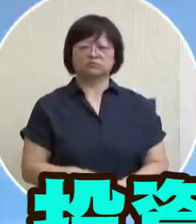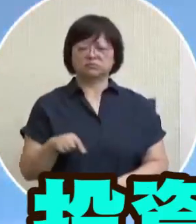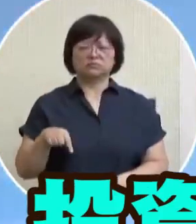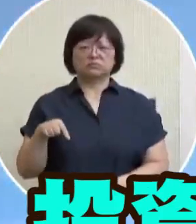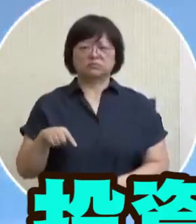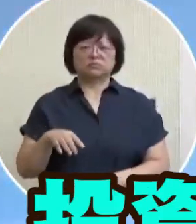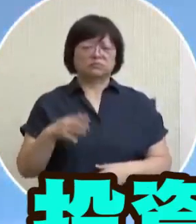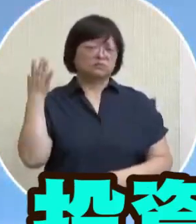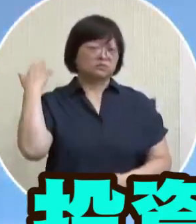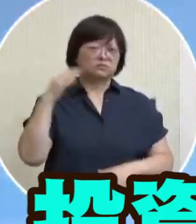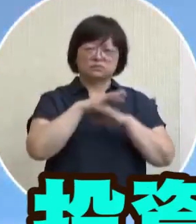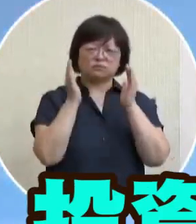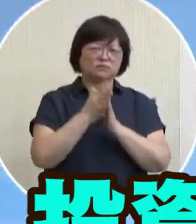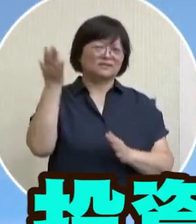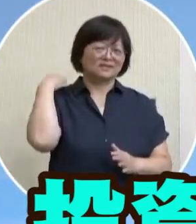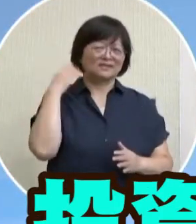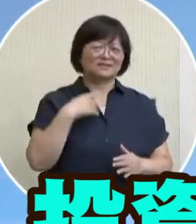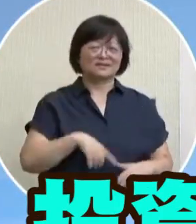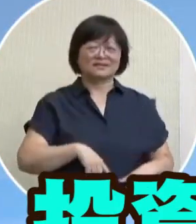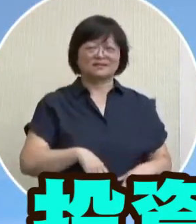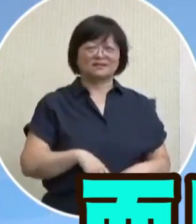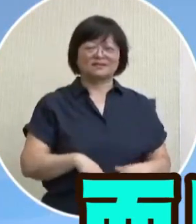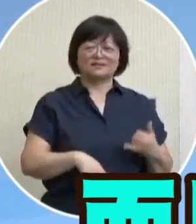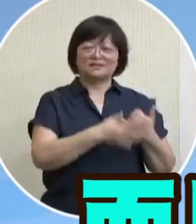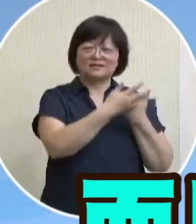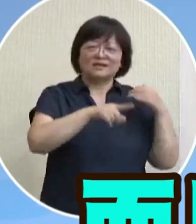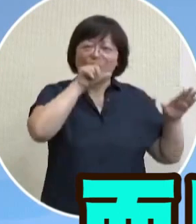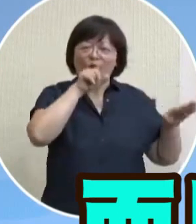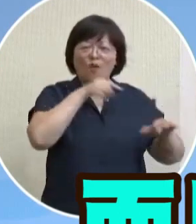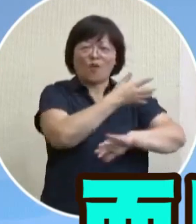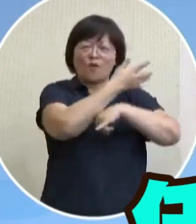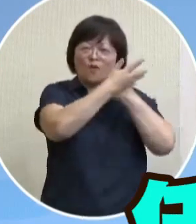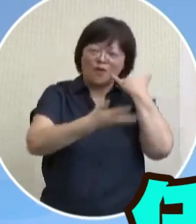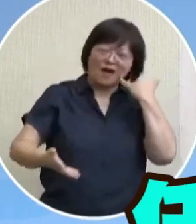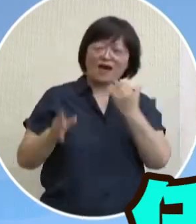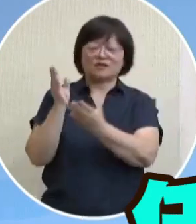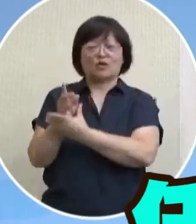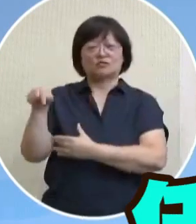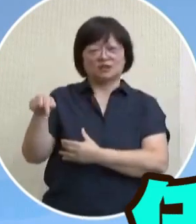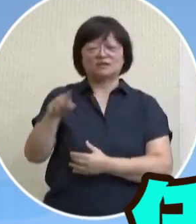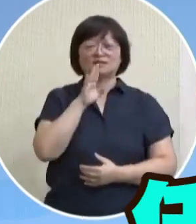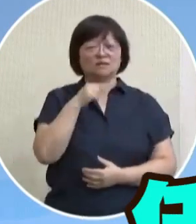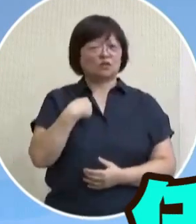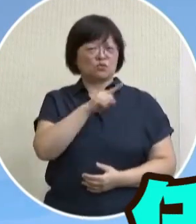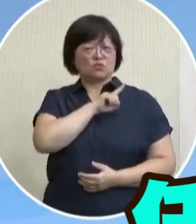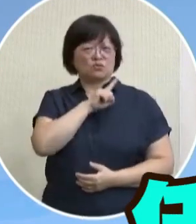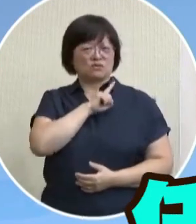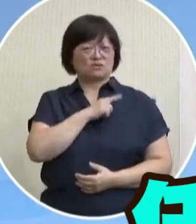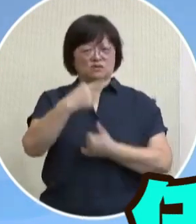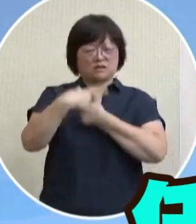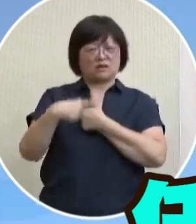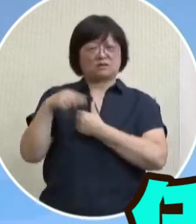时候鸿海公司所拥有的，而且没有跟中国大陆任何的公司我们有做过合